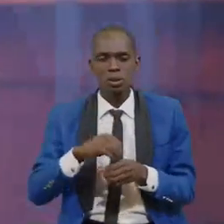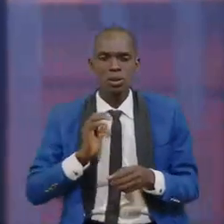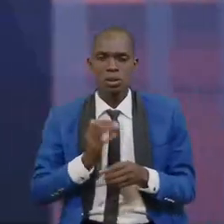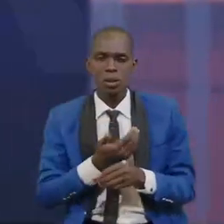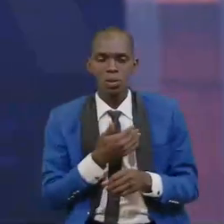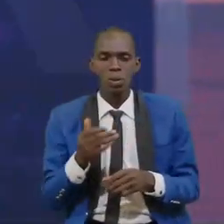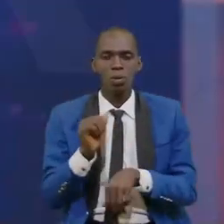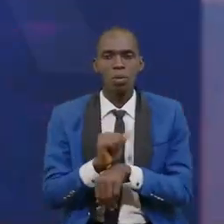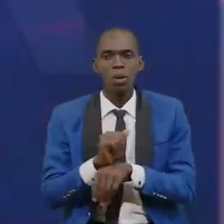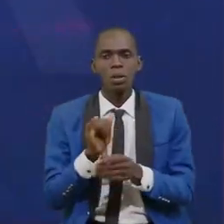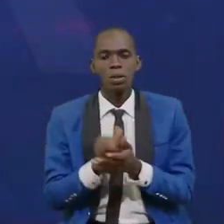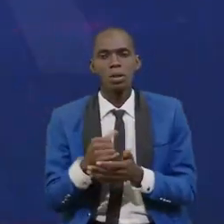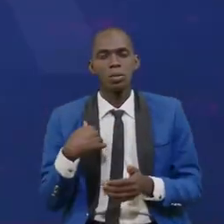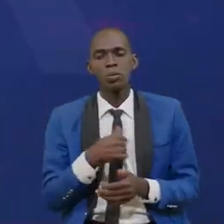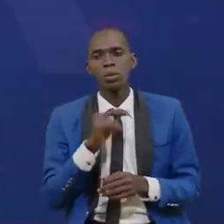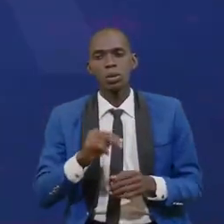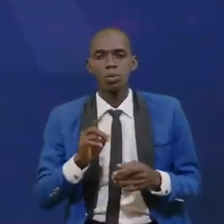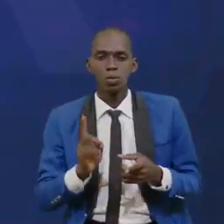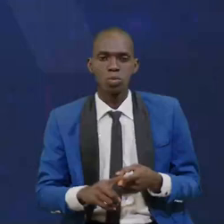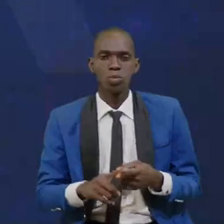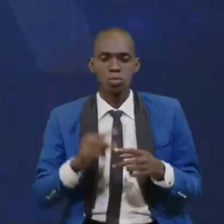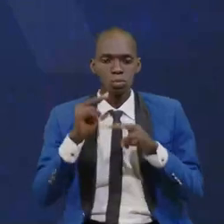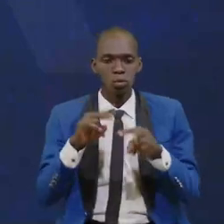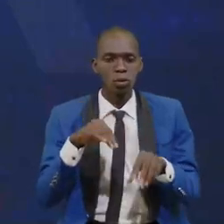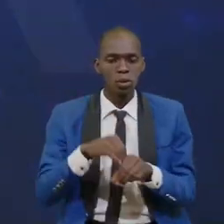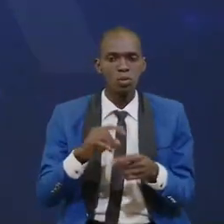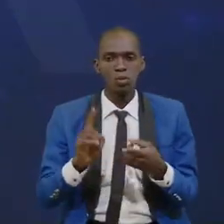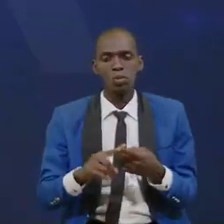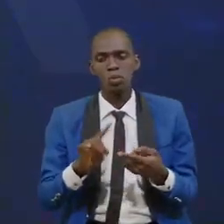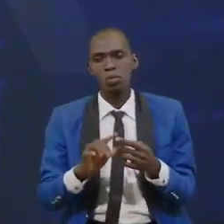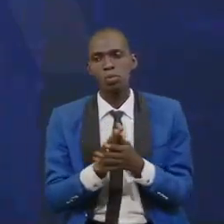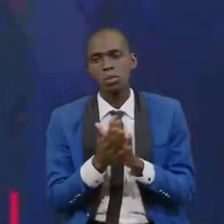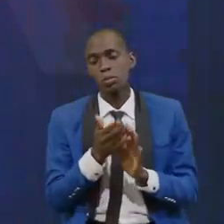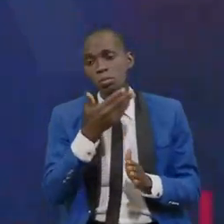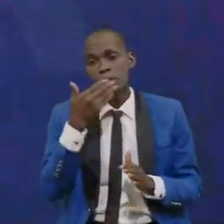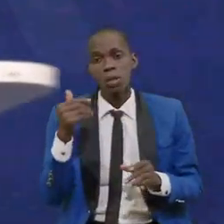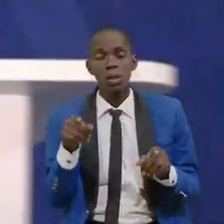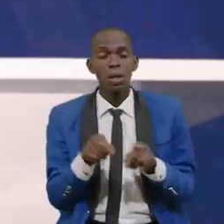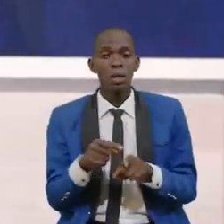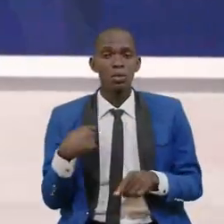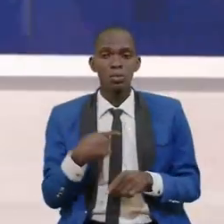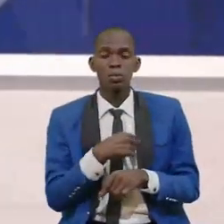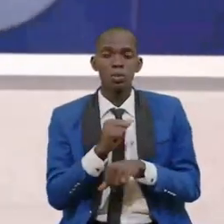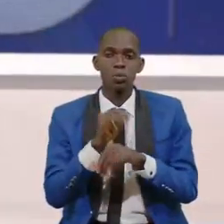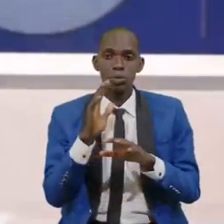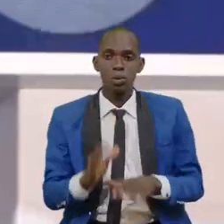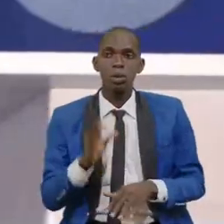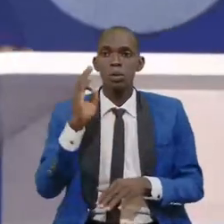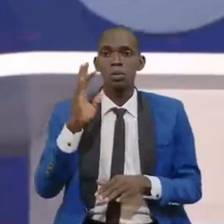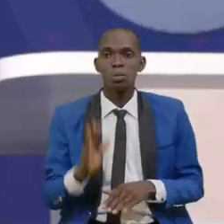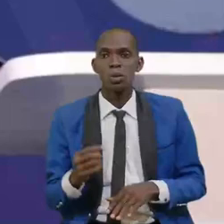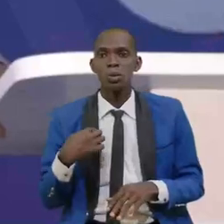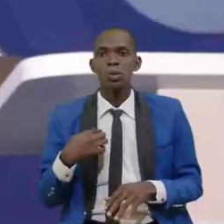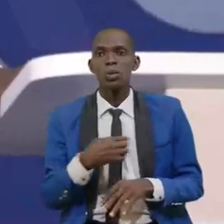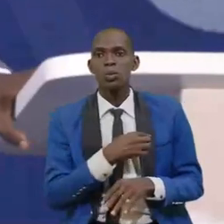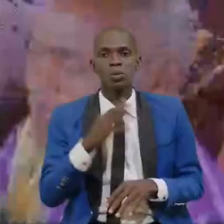leur profession. Et comme nous nous rassemblons en tant que ministres, en tant qu'ouvriers, dans l'église du Dieu vivant, nous n'allons